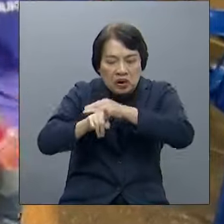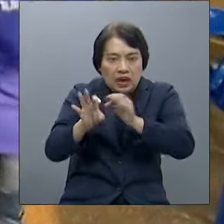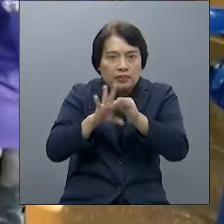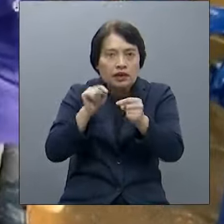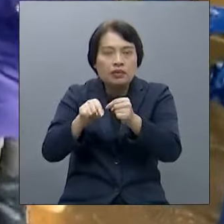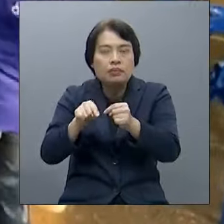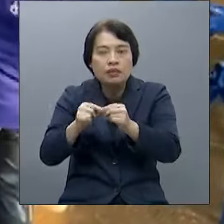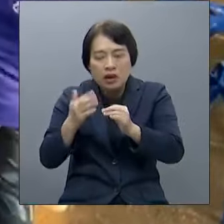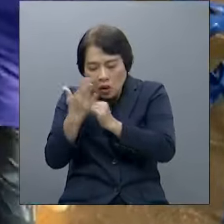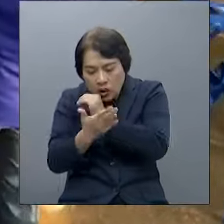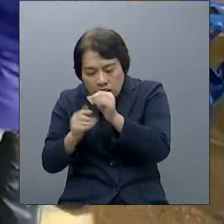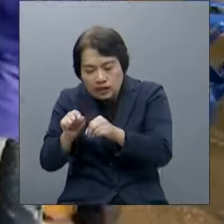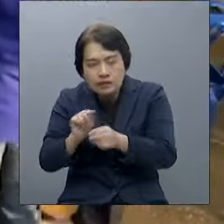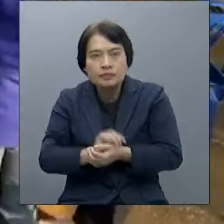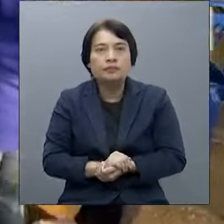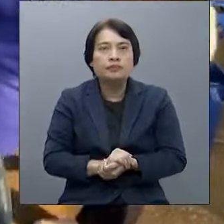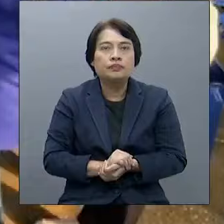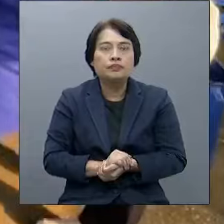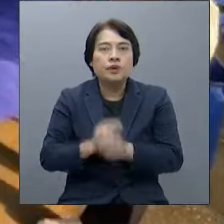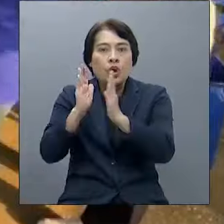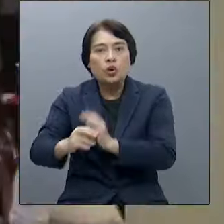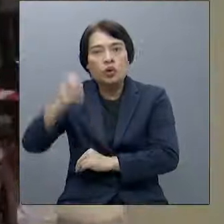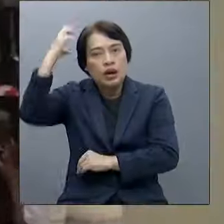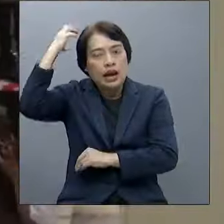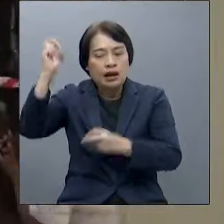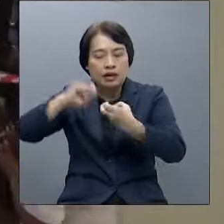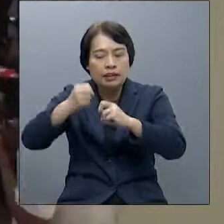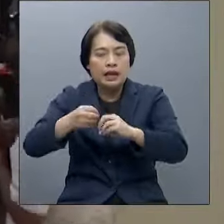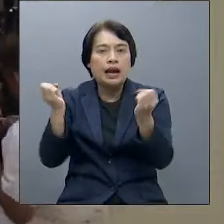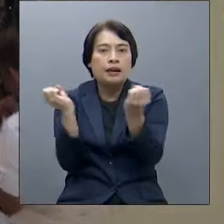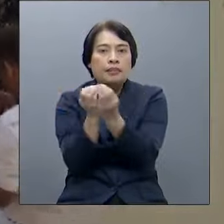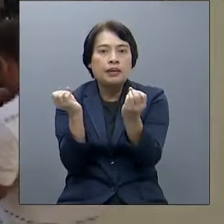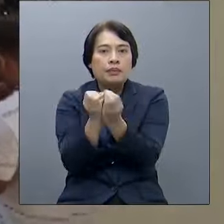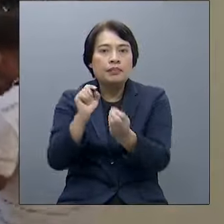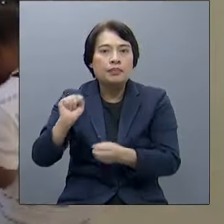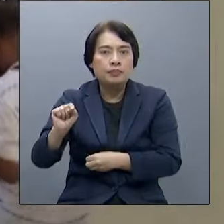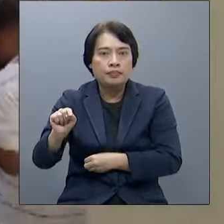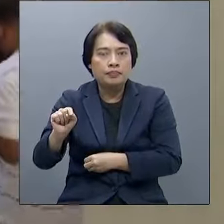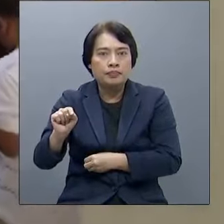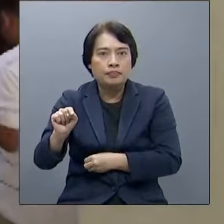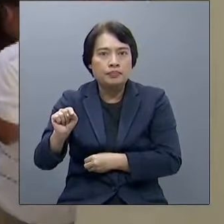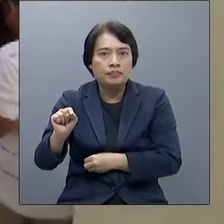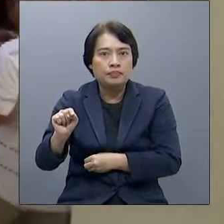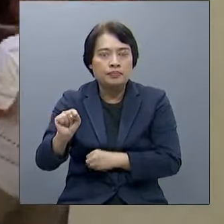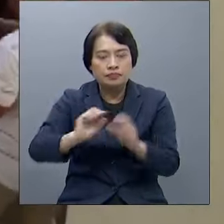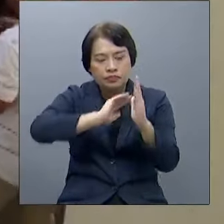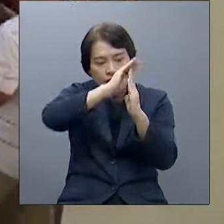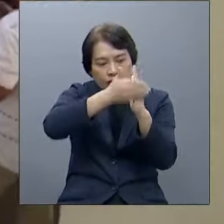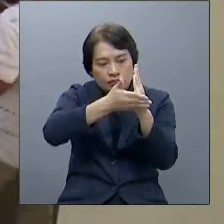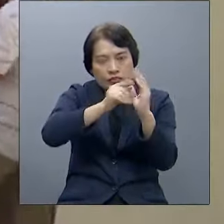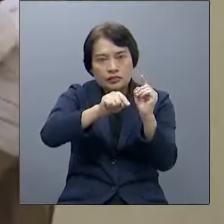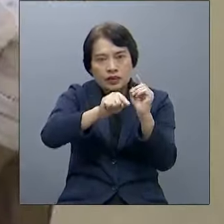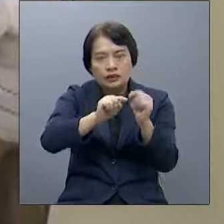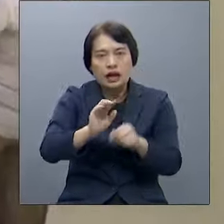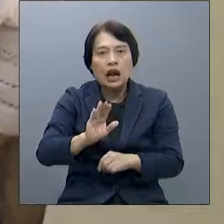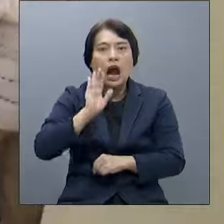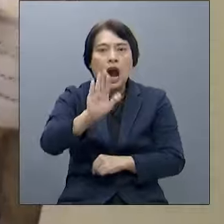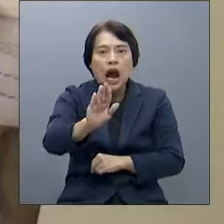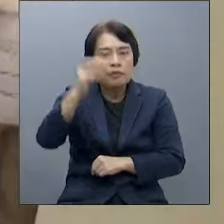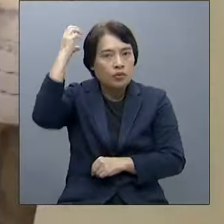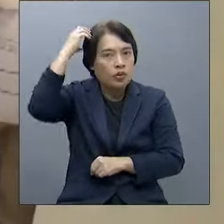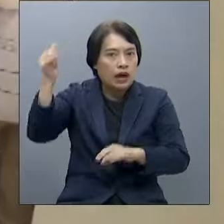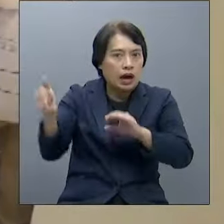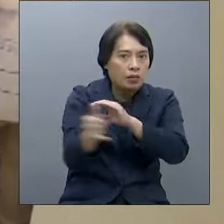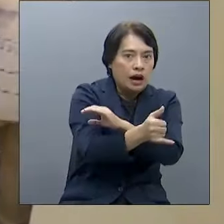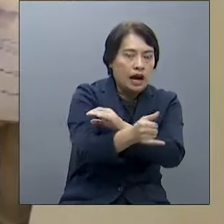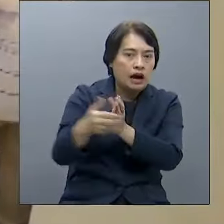ติดทำให้ผู้ประกอบการชาวลาวได้รับผลกระทบและฝั่งประเทศเพื่อนบ้านอาจจะปิดด่านห้ามชาวลาวข้ามมาเหมือนกัน